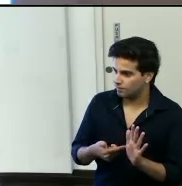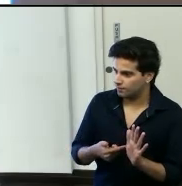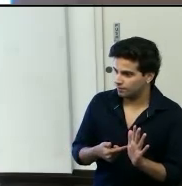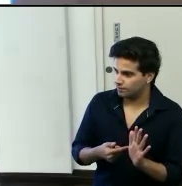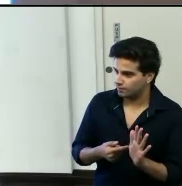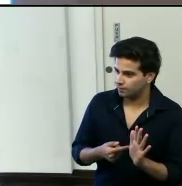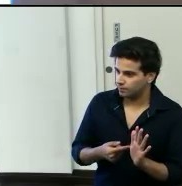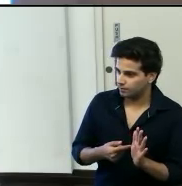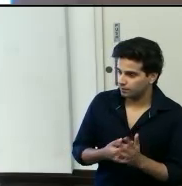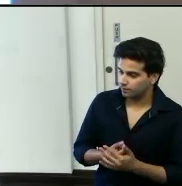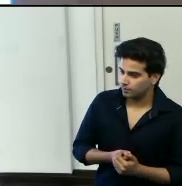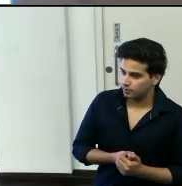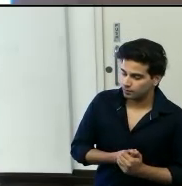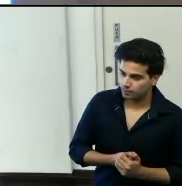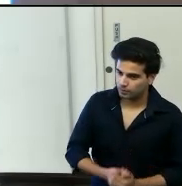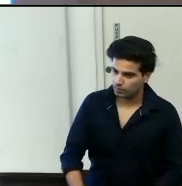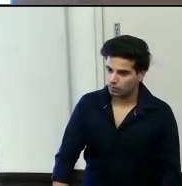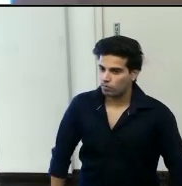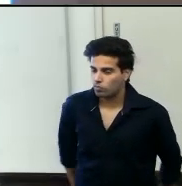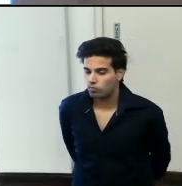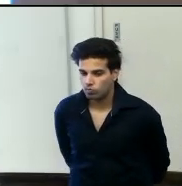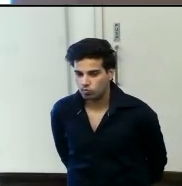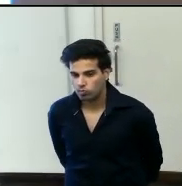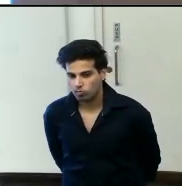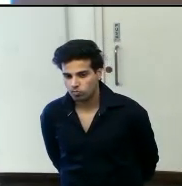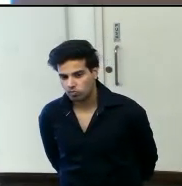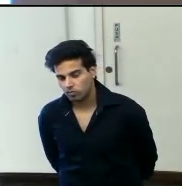ಸ್ವಲ್ಪ ಕಷ್ಟದ ಪ್ರಶ್ನೆ ಬೇಡ. ಅಂದರೆ